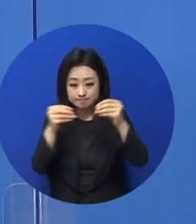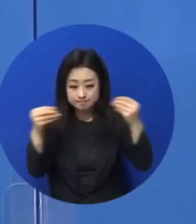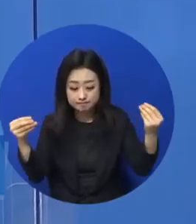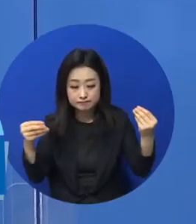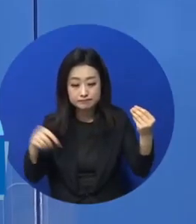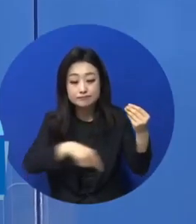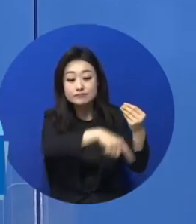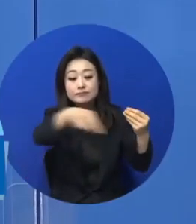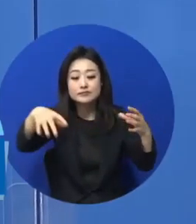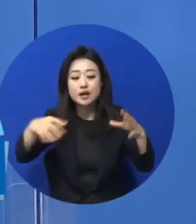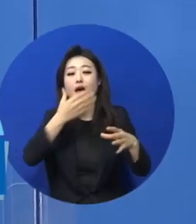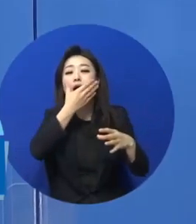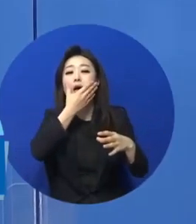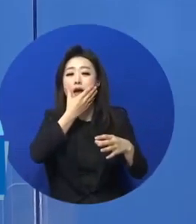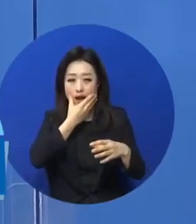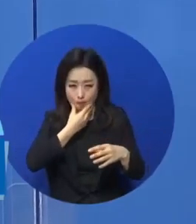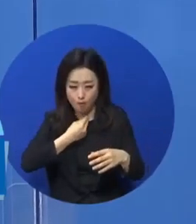합니다.